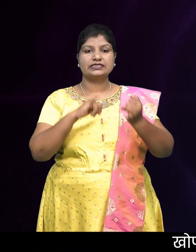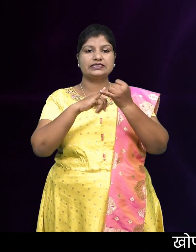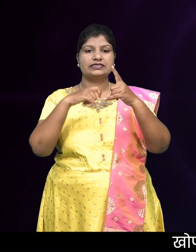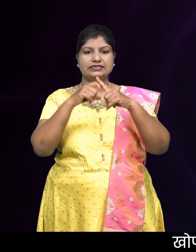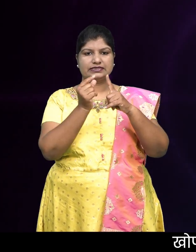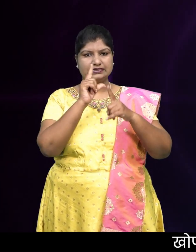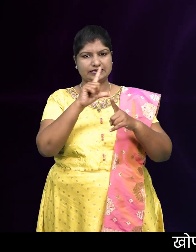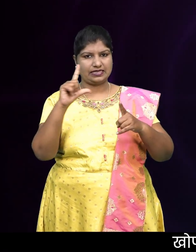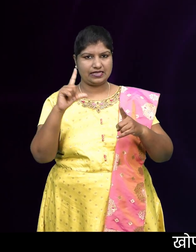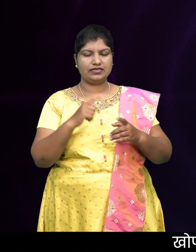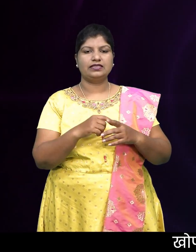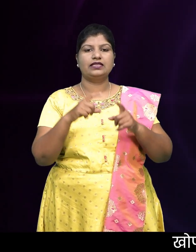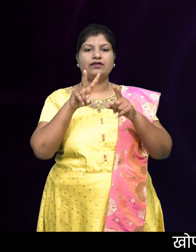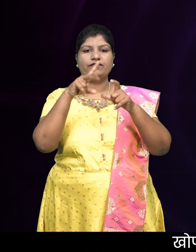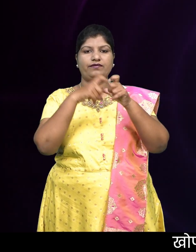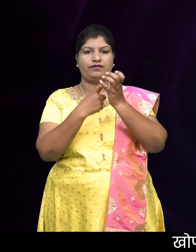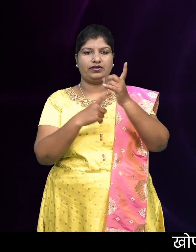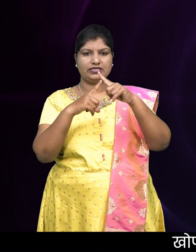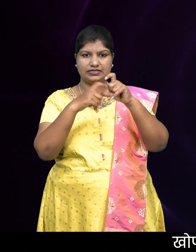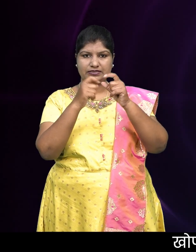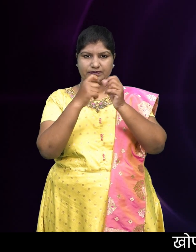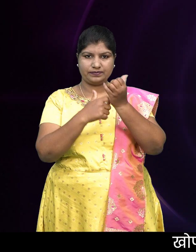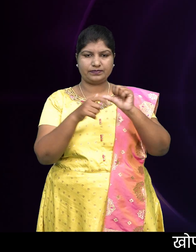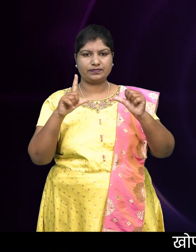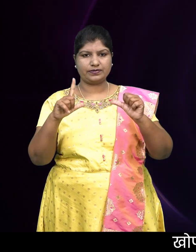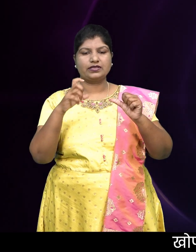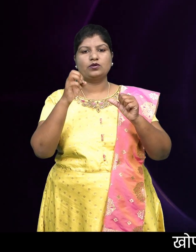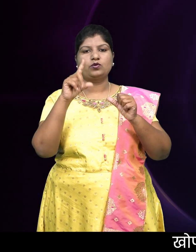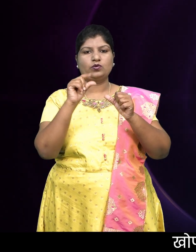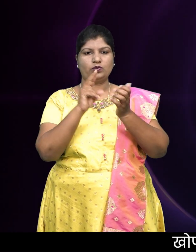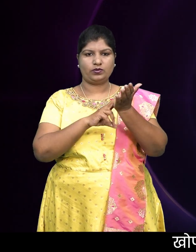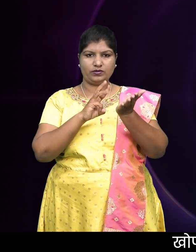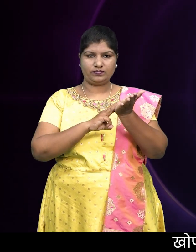खोपड़ी, कशेरुक स्तंभ और उरोस्थि।